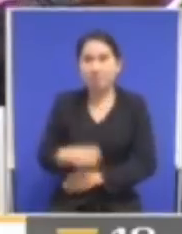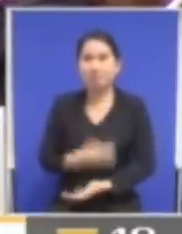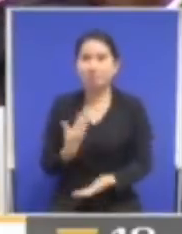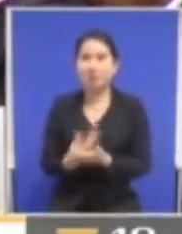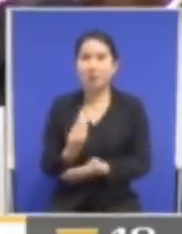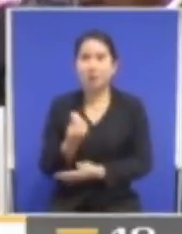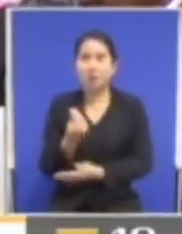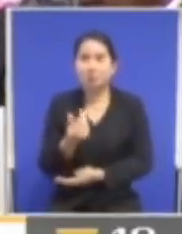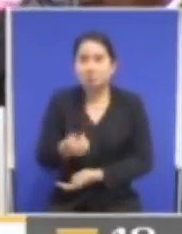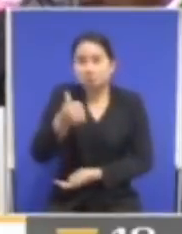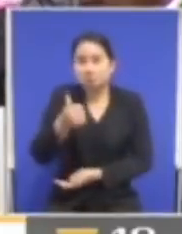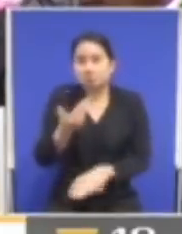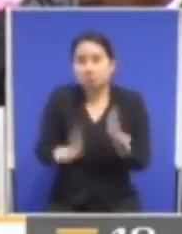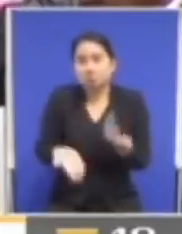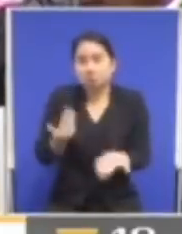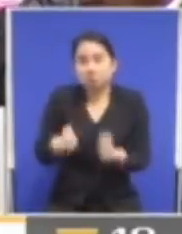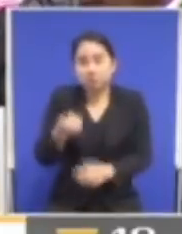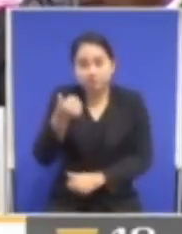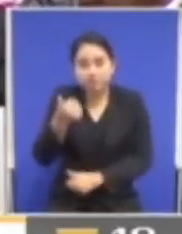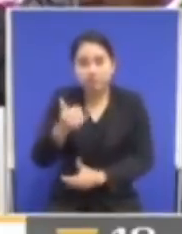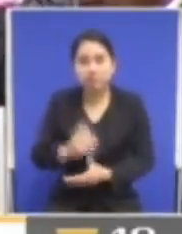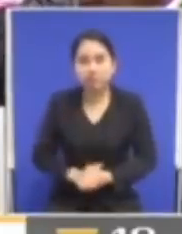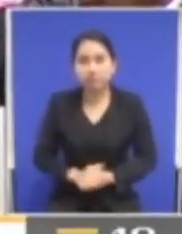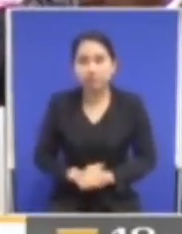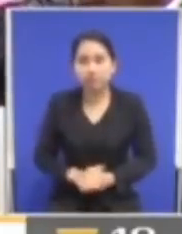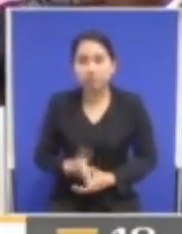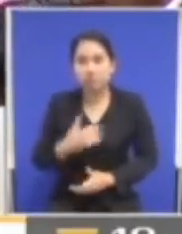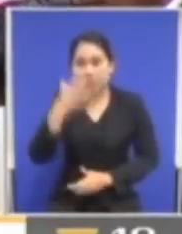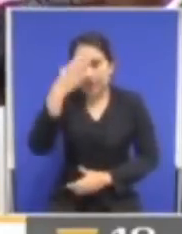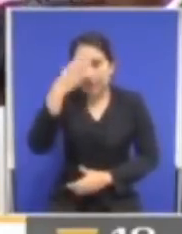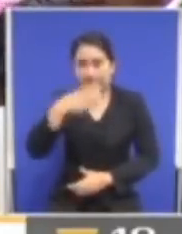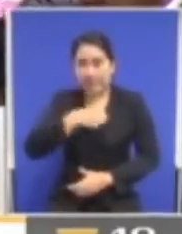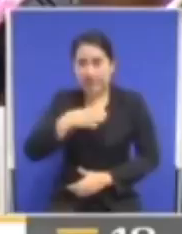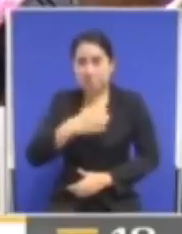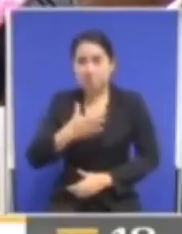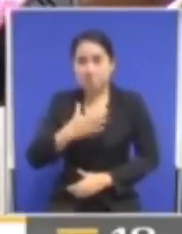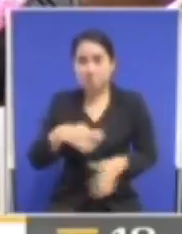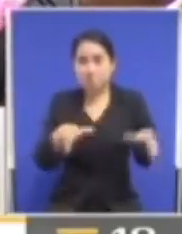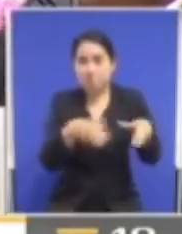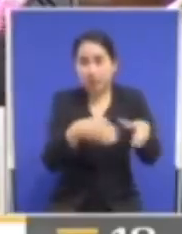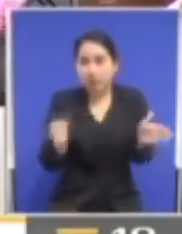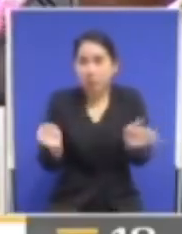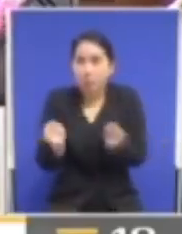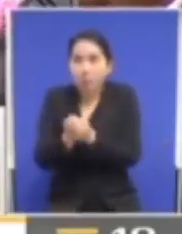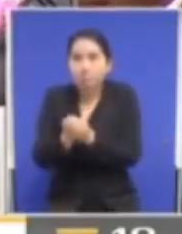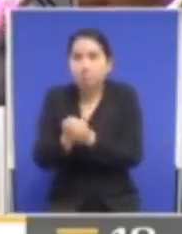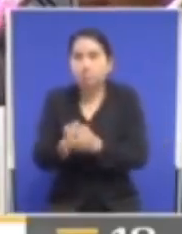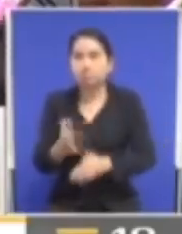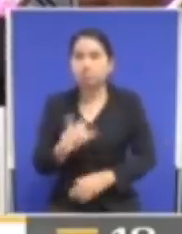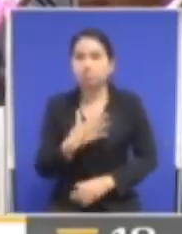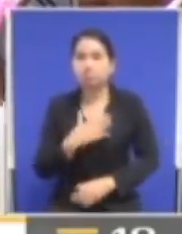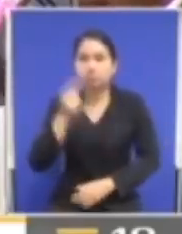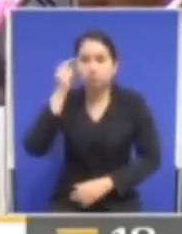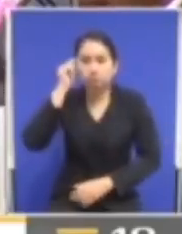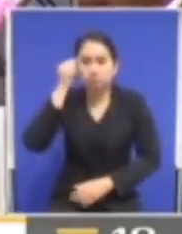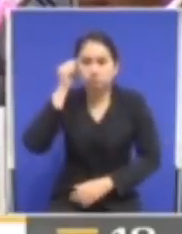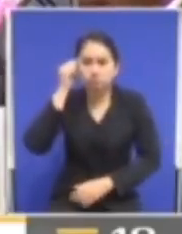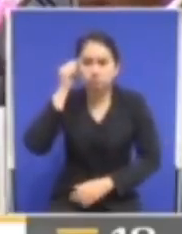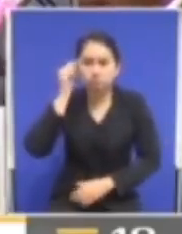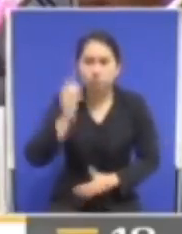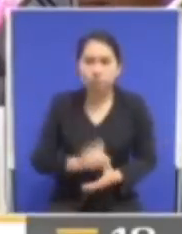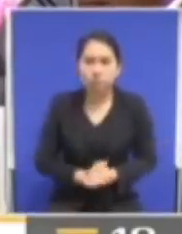ไม่เอาแล้ว300เท่าไหร่ก็ได้เพื่อหวังจะให้ผมไปอยู่ให้ได้นะครับนะผมก็ไม่รู้ว่าพรรคที่ไป